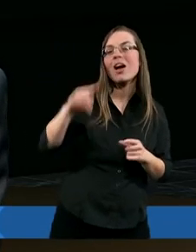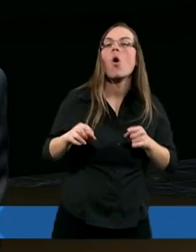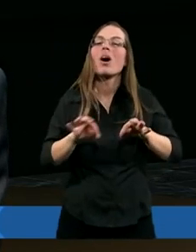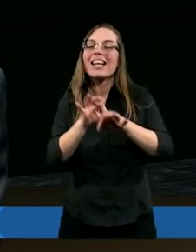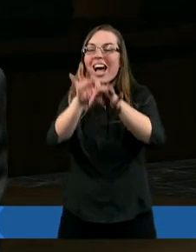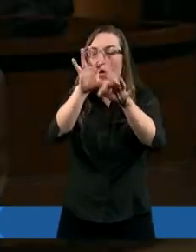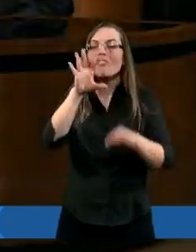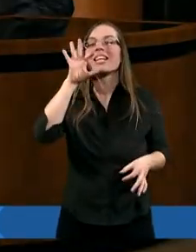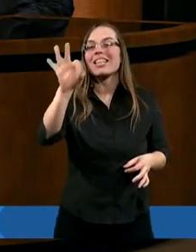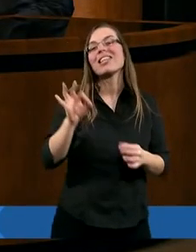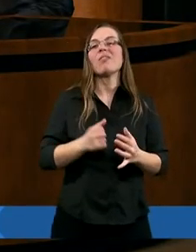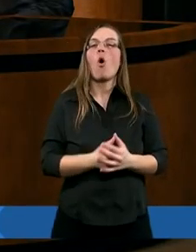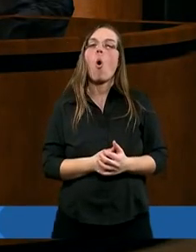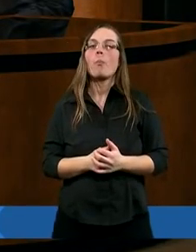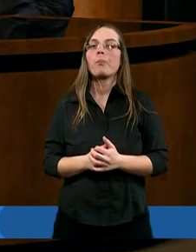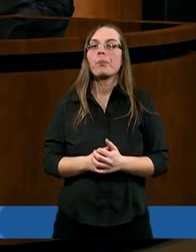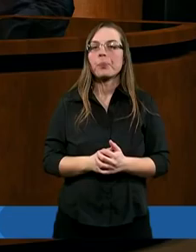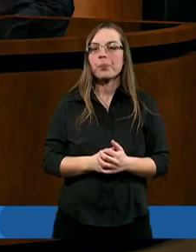kierownictwo,